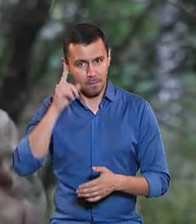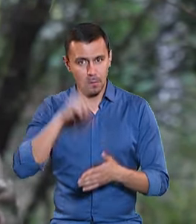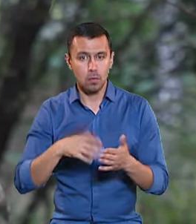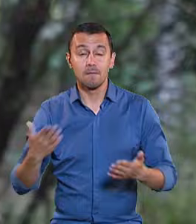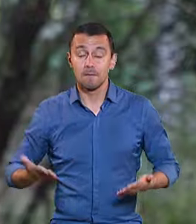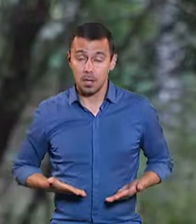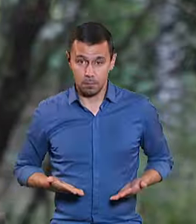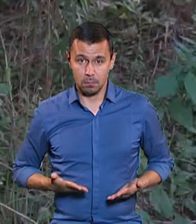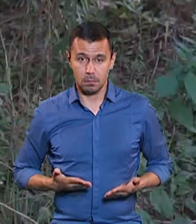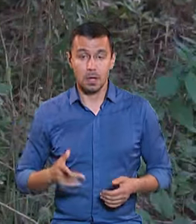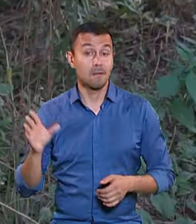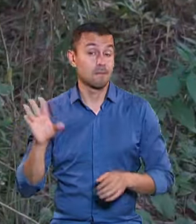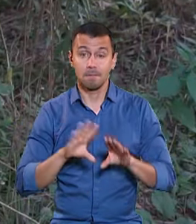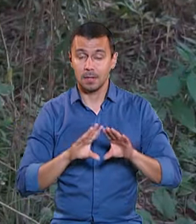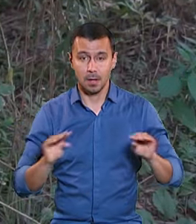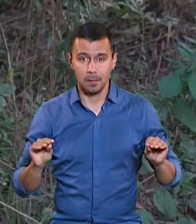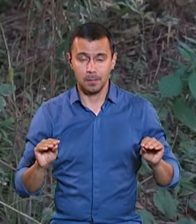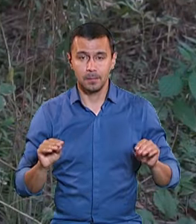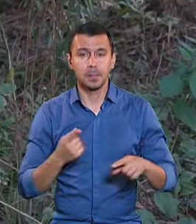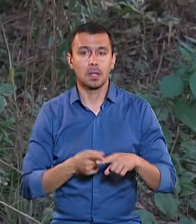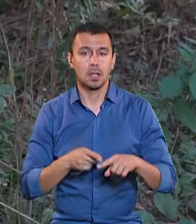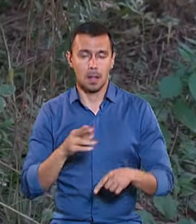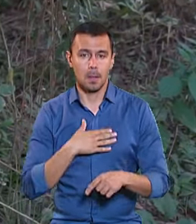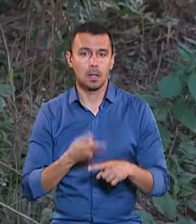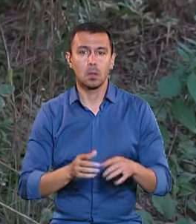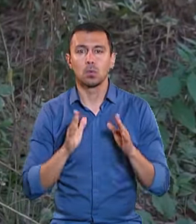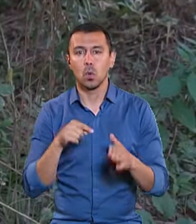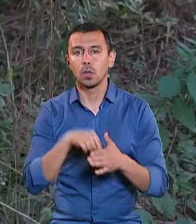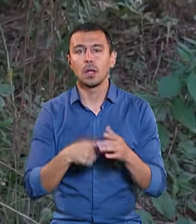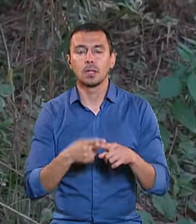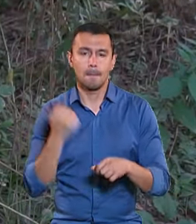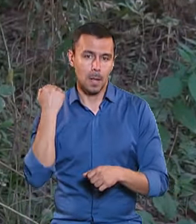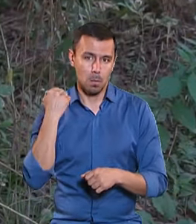виживу вперше. І все. Це для мене це буде означати, що це